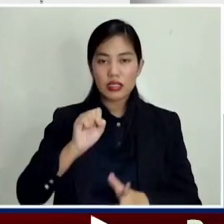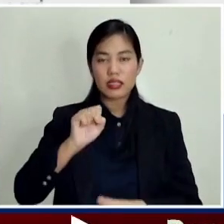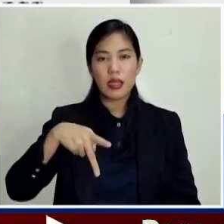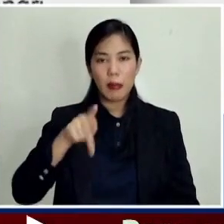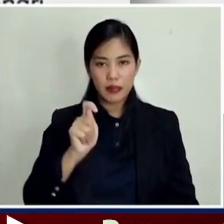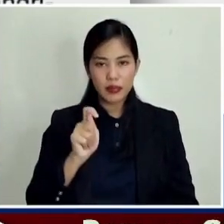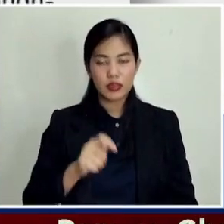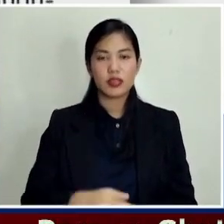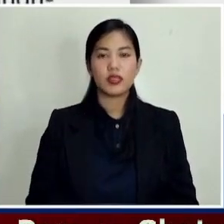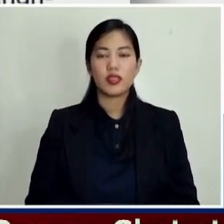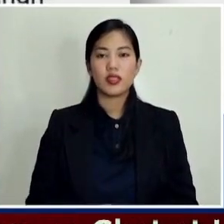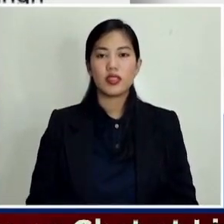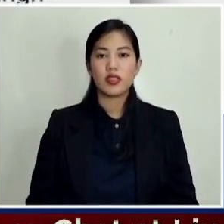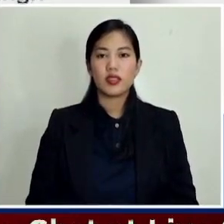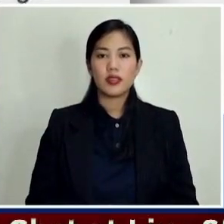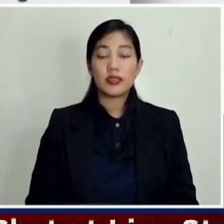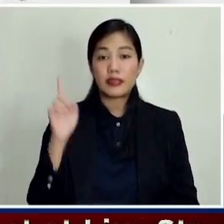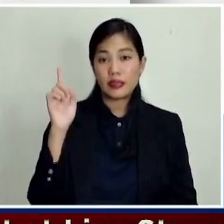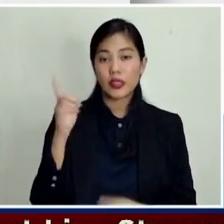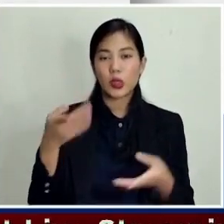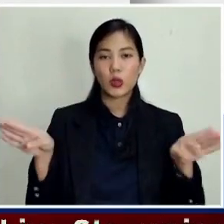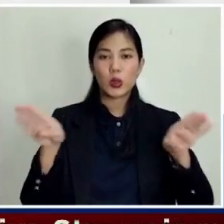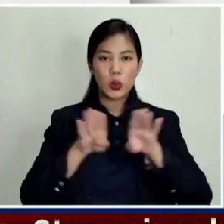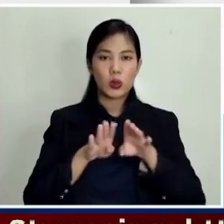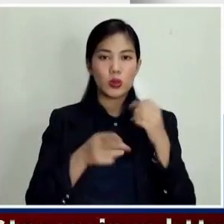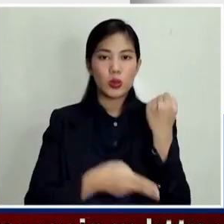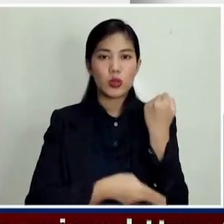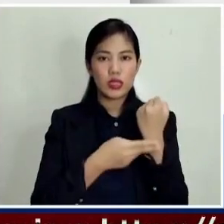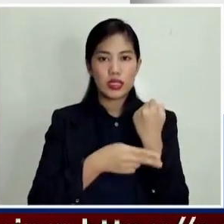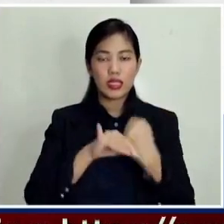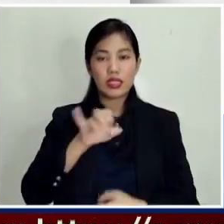make the environment for our staff